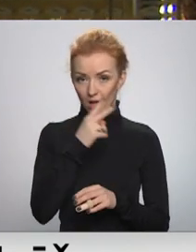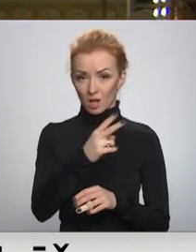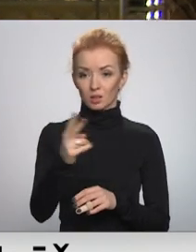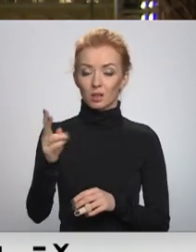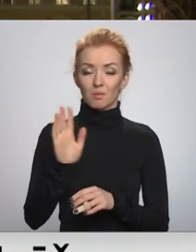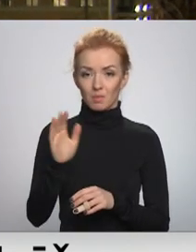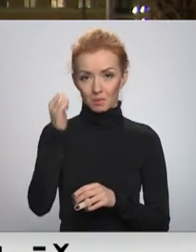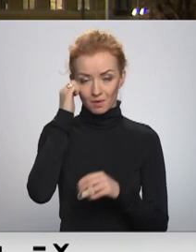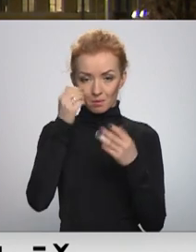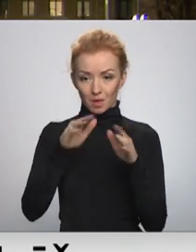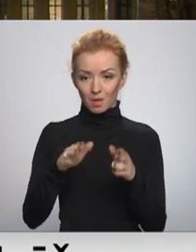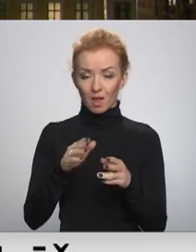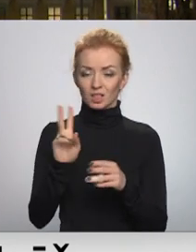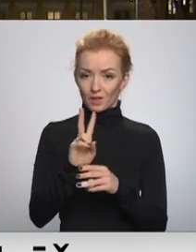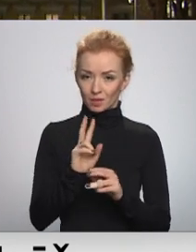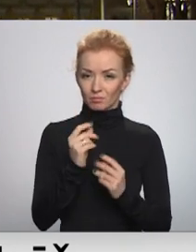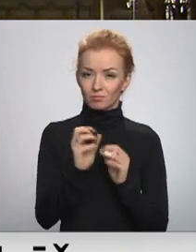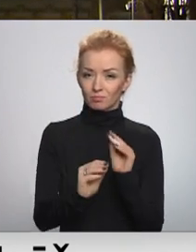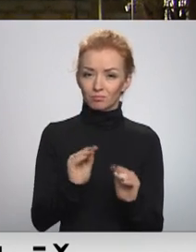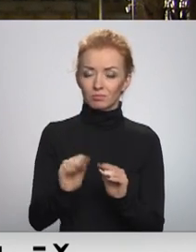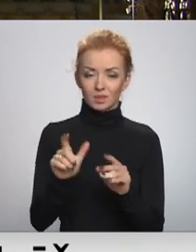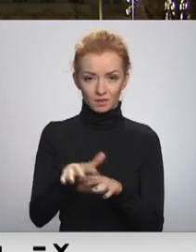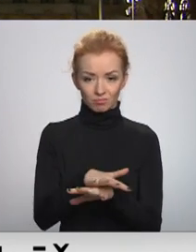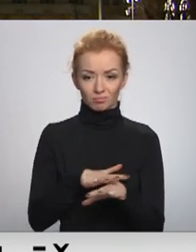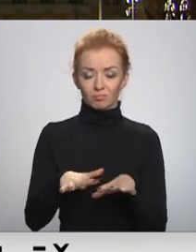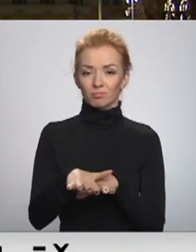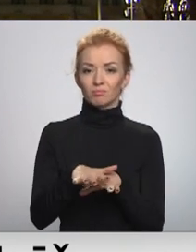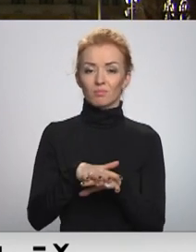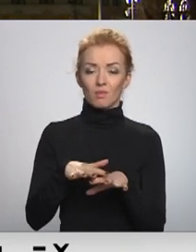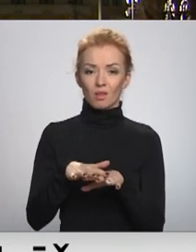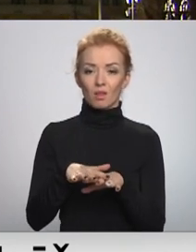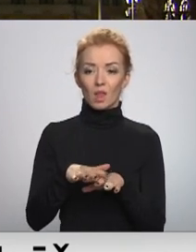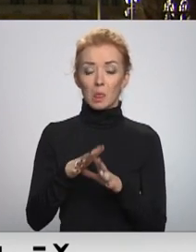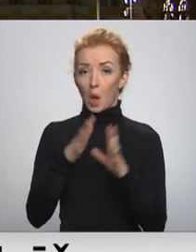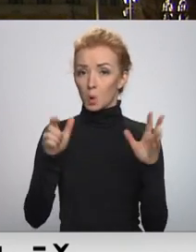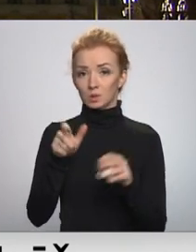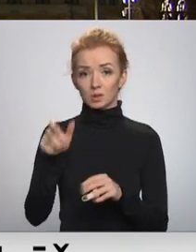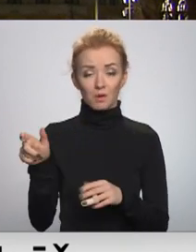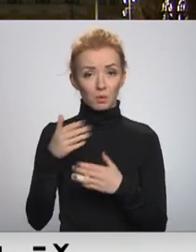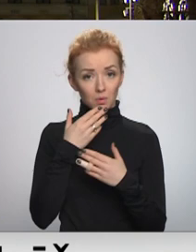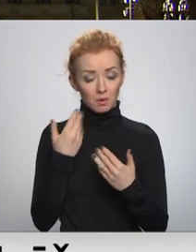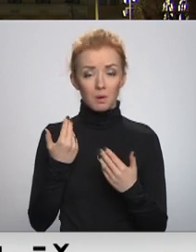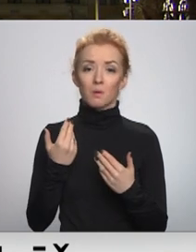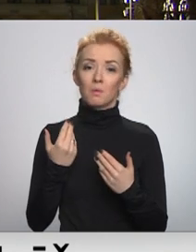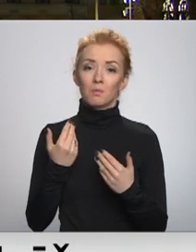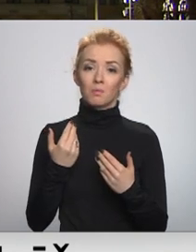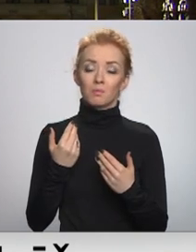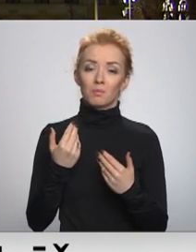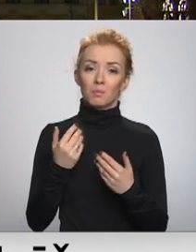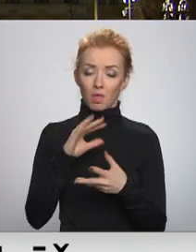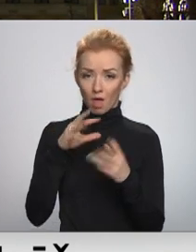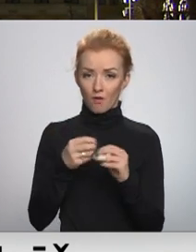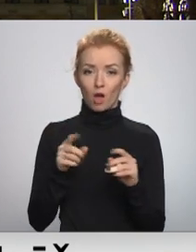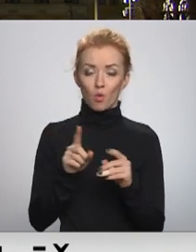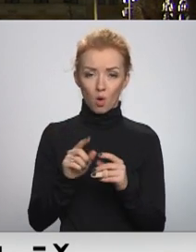brīvības pieminekļa svecītes tiek noliktas cilvēki pulcējās. Es neteiktu, ka ir pārāk daudz cilvēku. Tiek ievērota